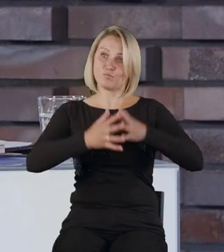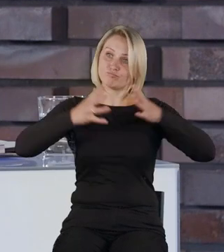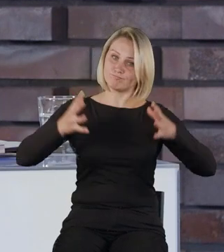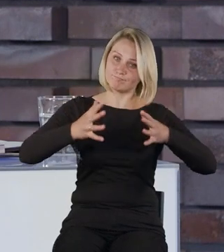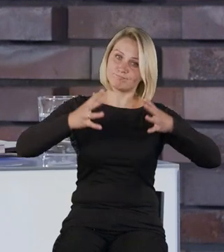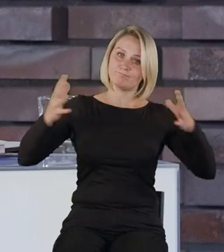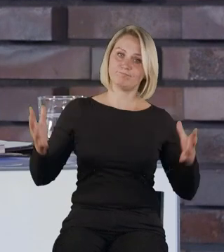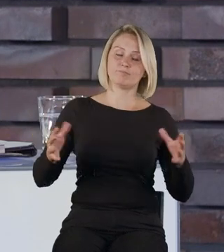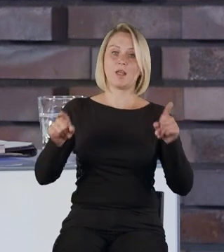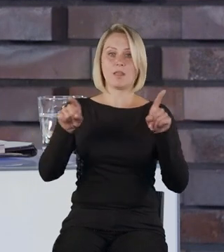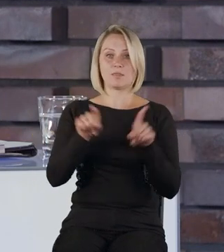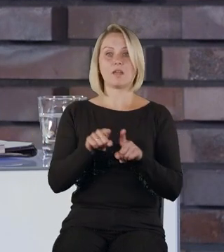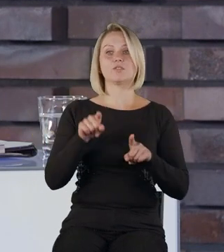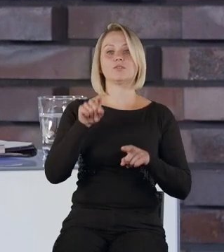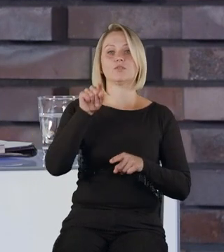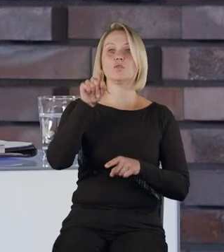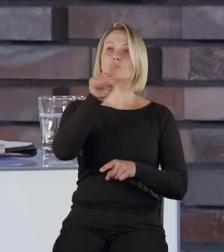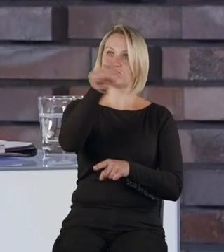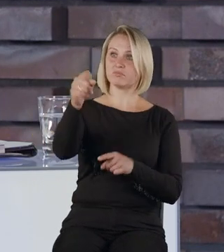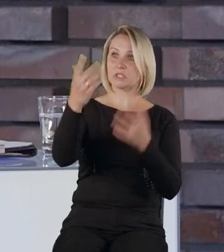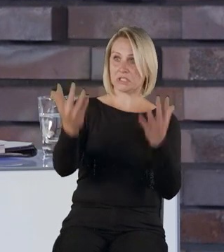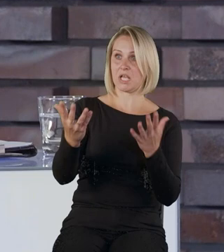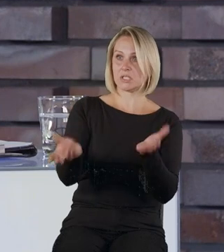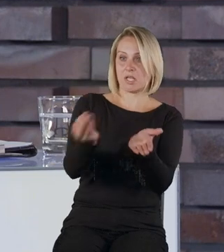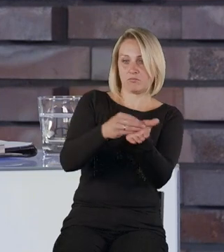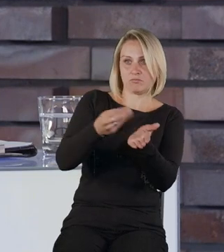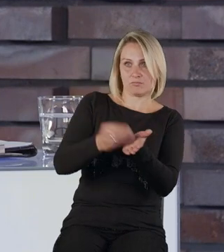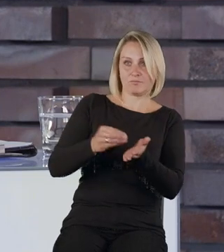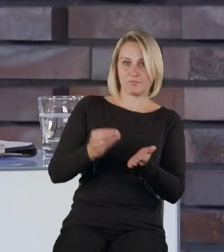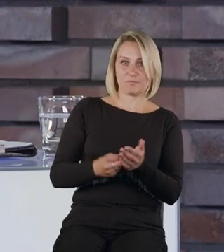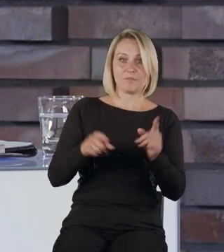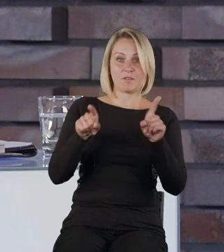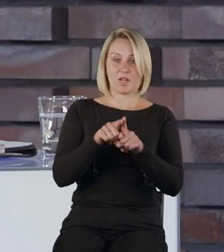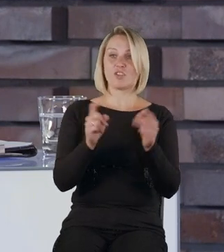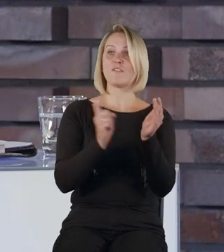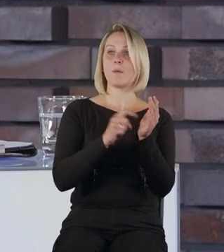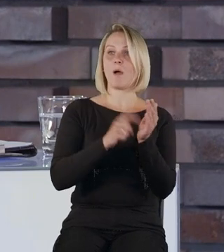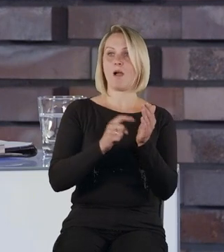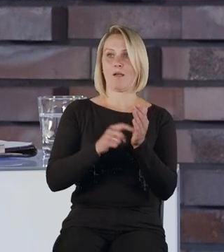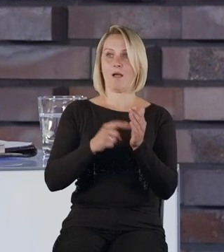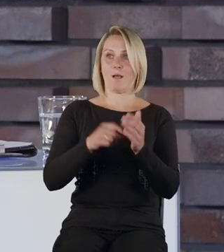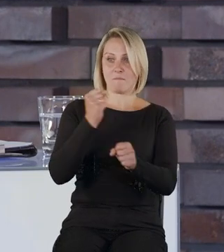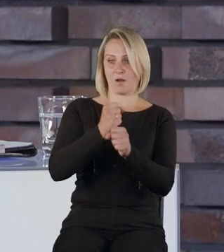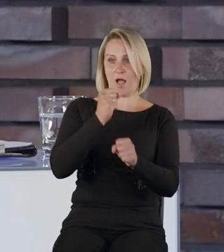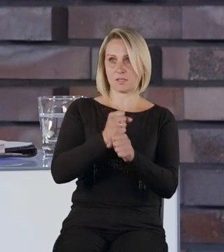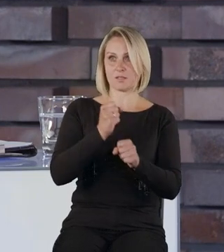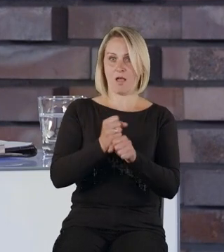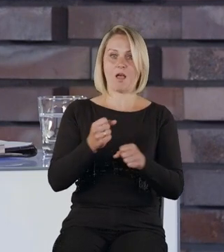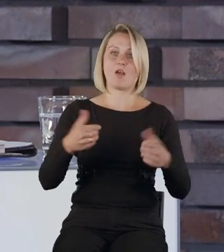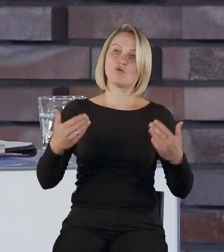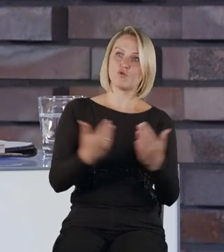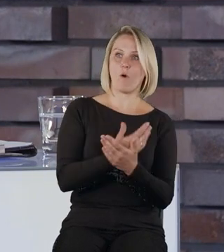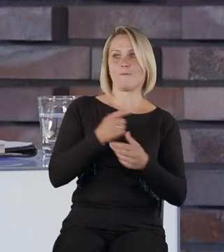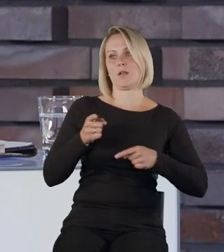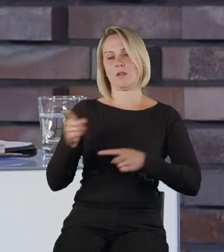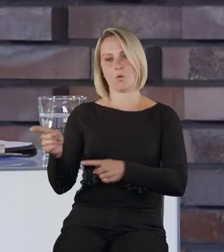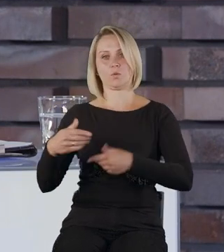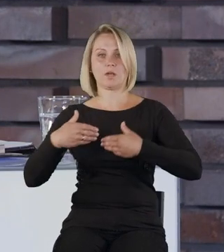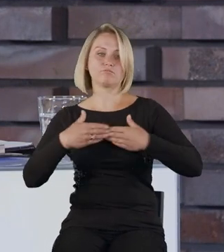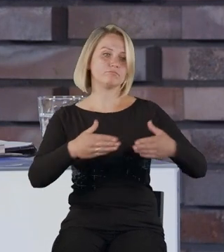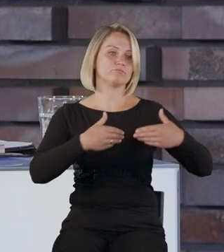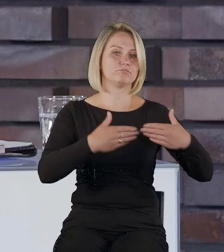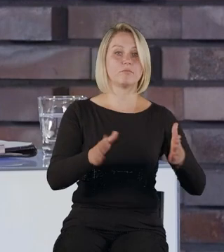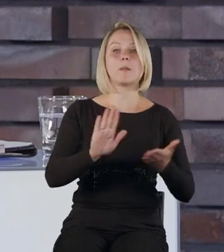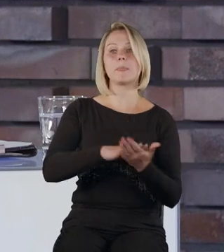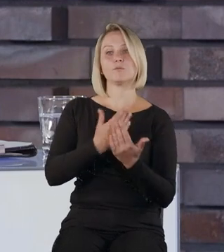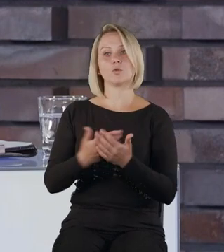poszerzać. Wychodzimy naprzeciw oczekiwaniom kandydatów, oczekiwaniom również wymogom rynku pracy. Otwieramy nowe kierunki. Takim